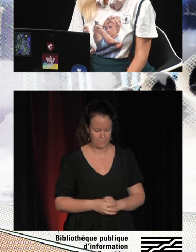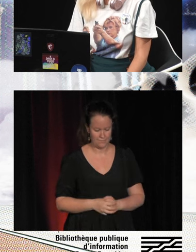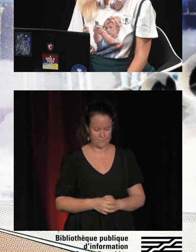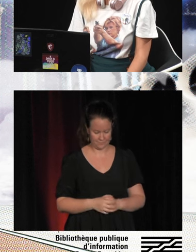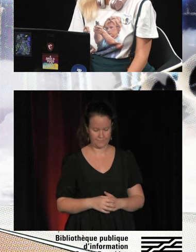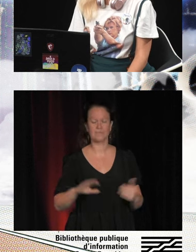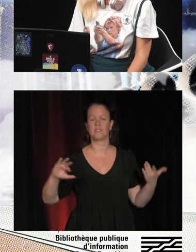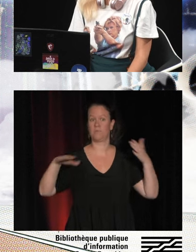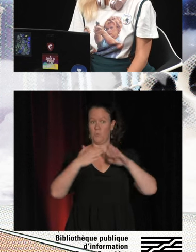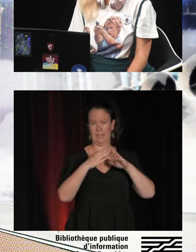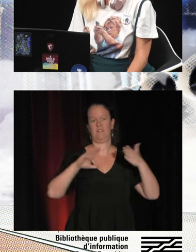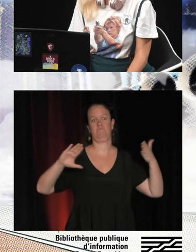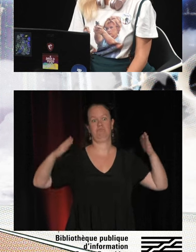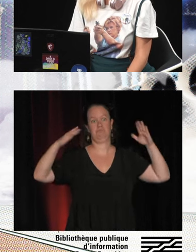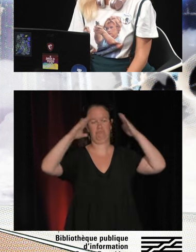On arrive en haute montagne.